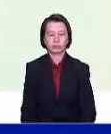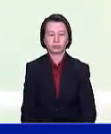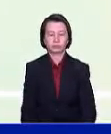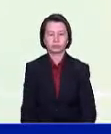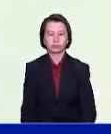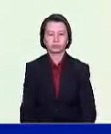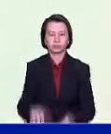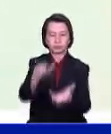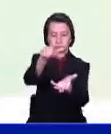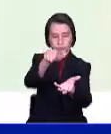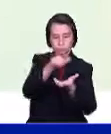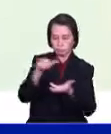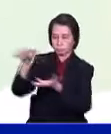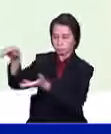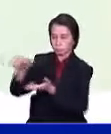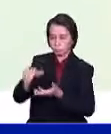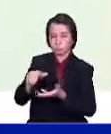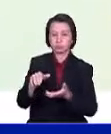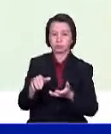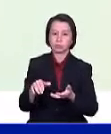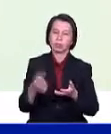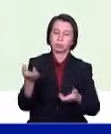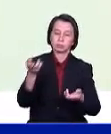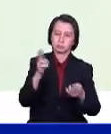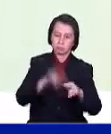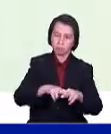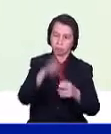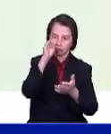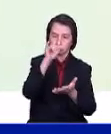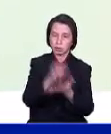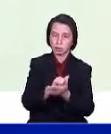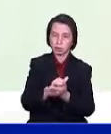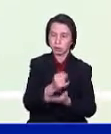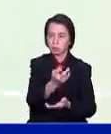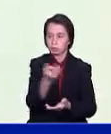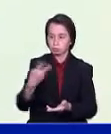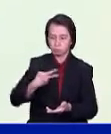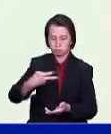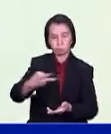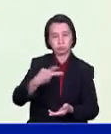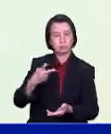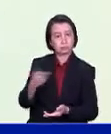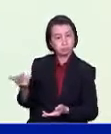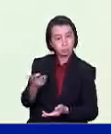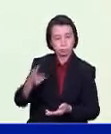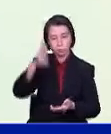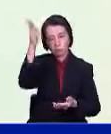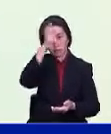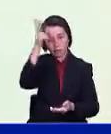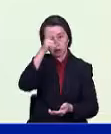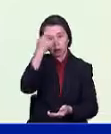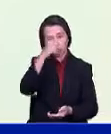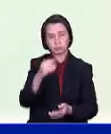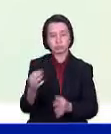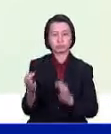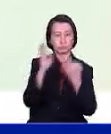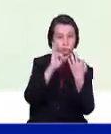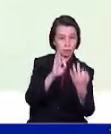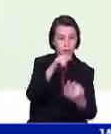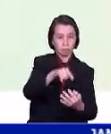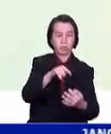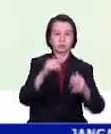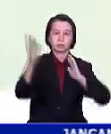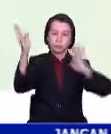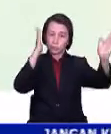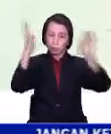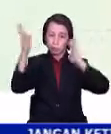Sumbangan ini melambangkan keprihatinan kedua-dua kerajaan serta kepercayaan mereka terhadap